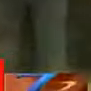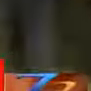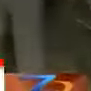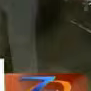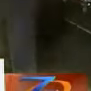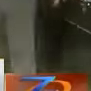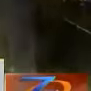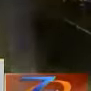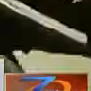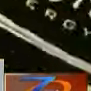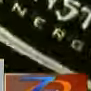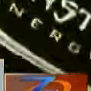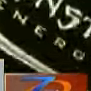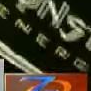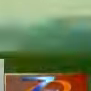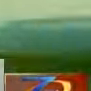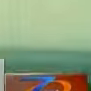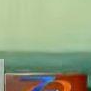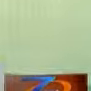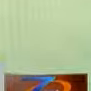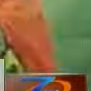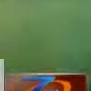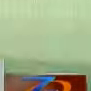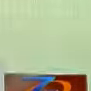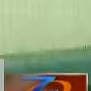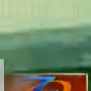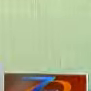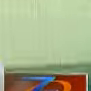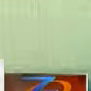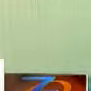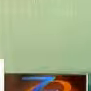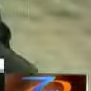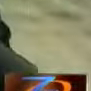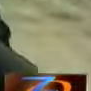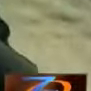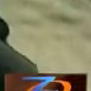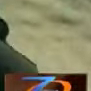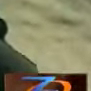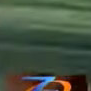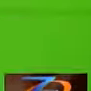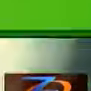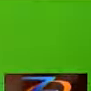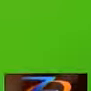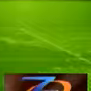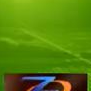SIC harap kontrak penganjuran MotoGP di Malaysia dilanjutkan.